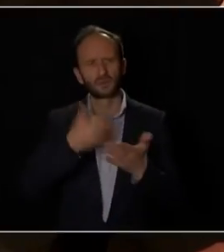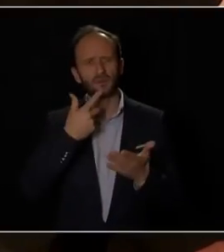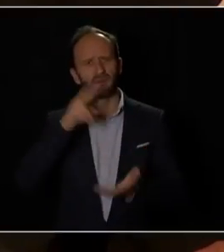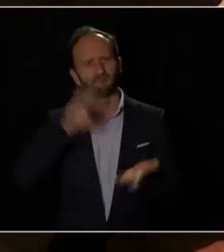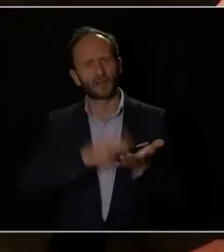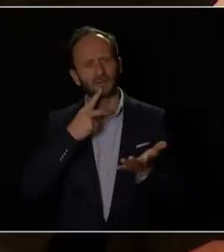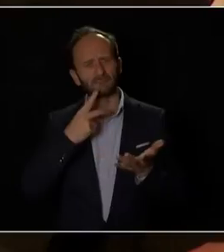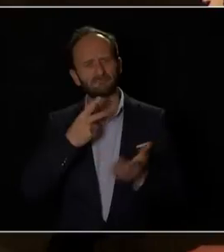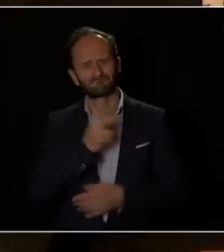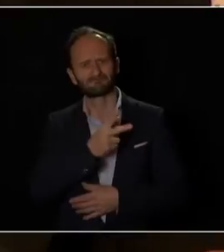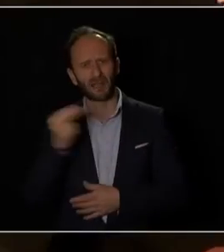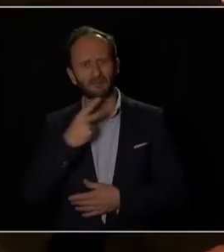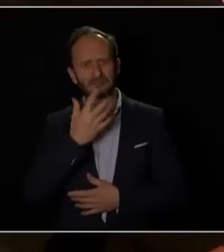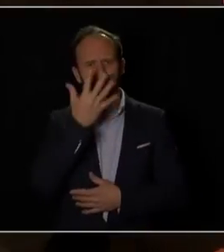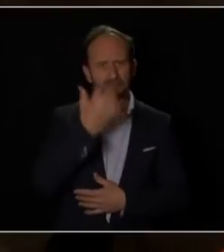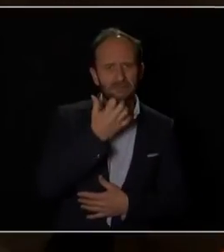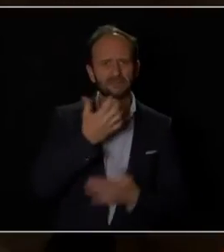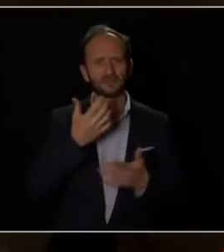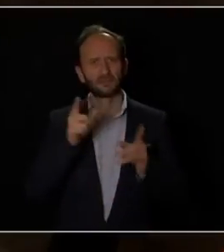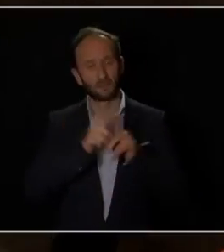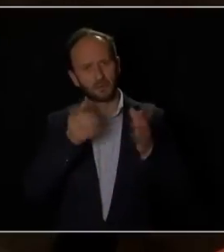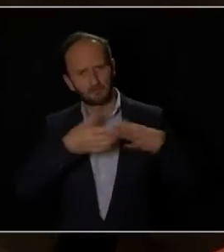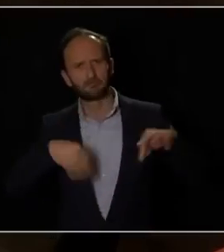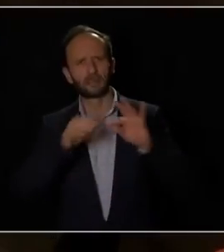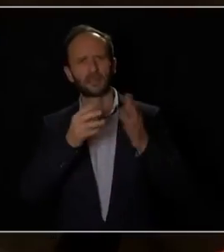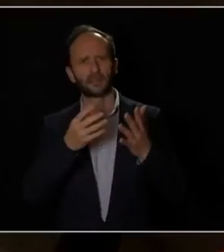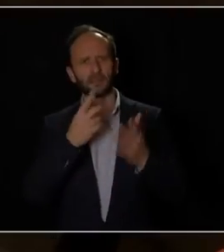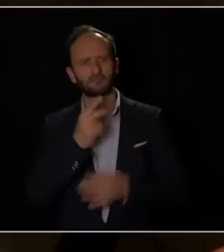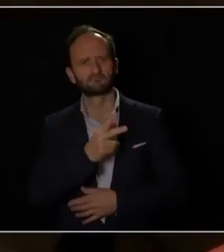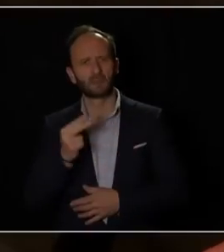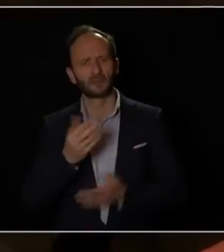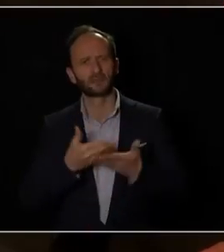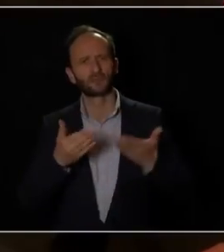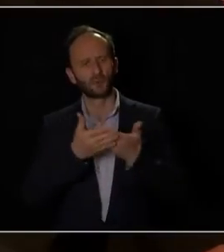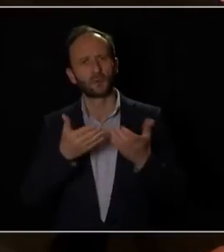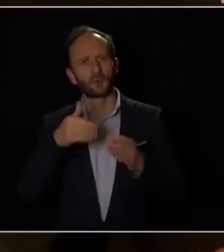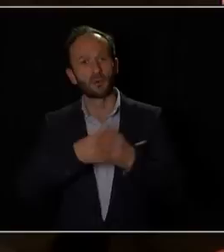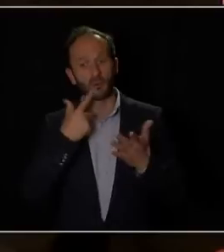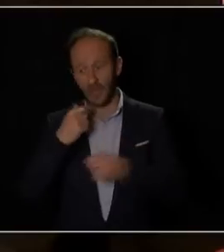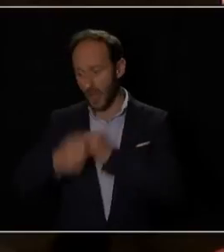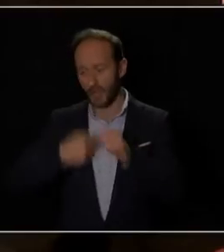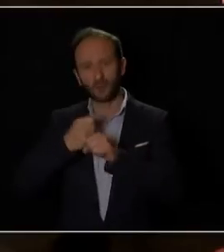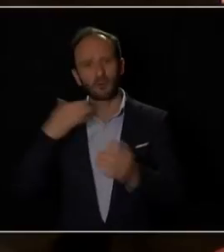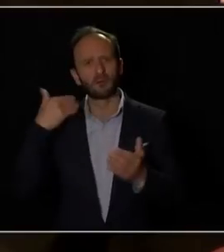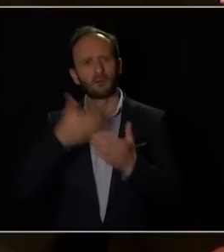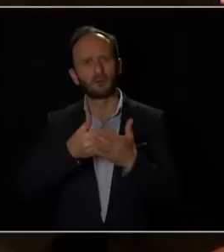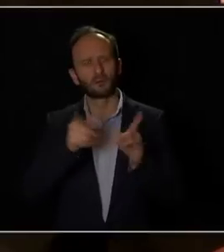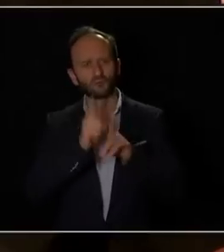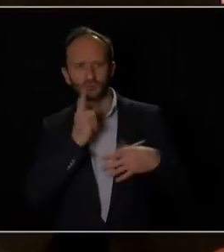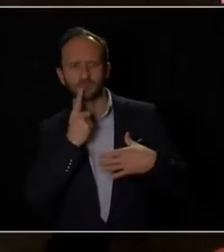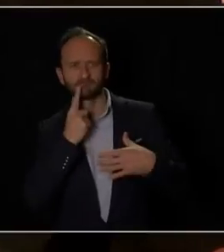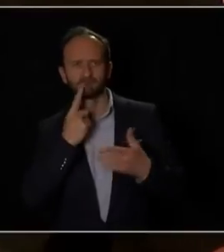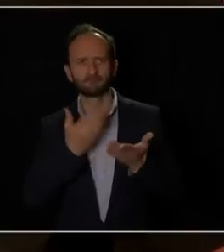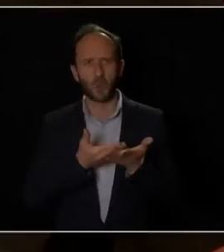année tragique pour notre pays. Une année durant laquelle il nous a été rappelé,